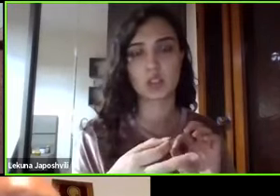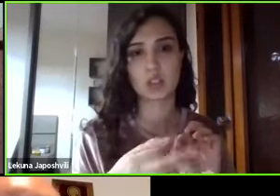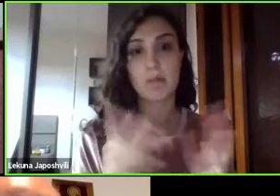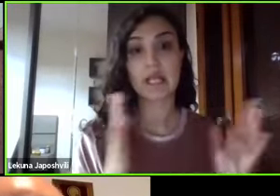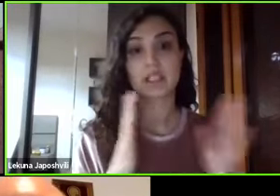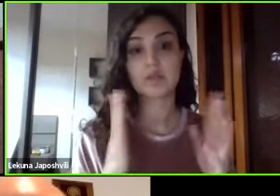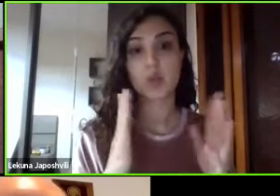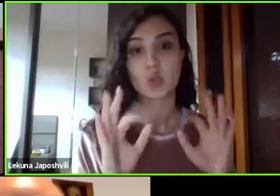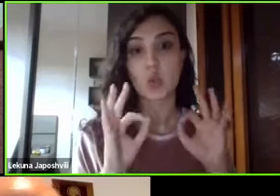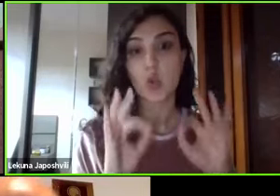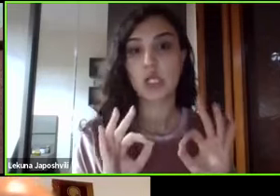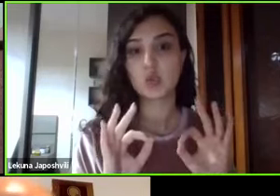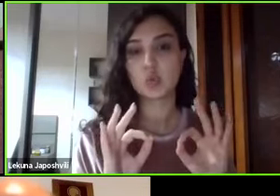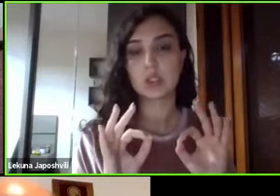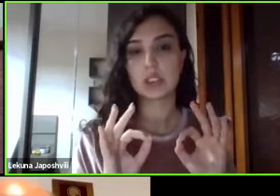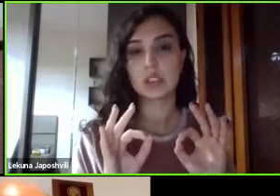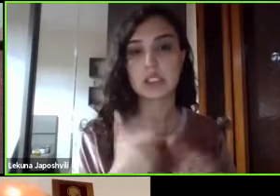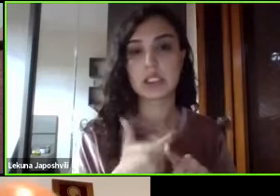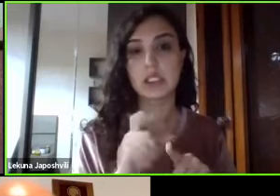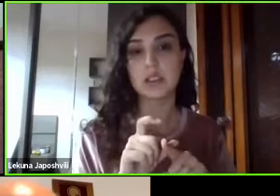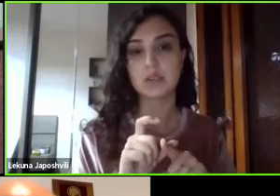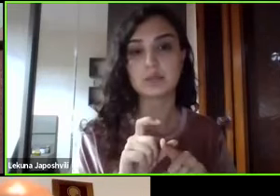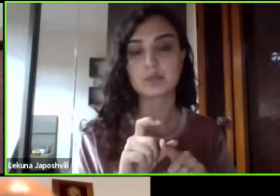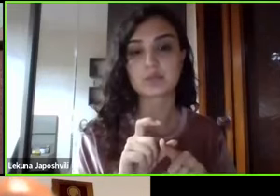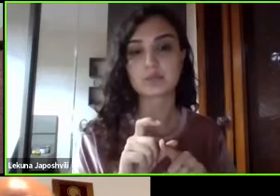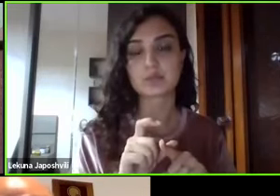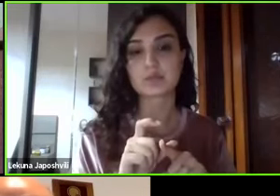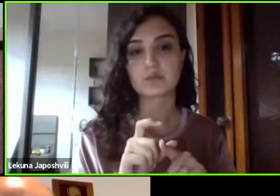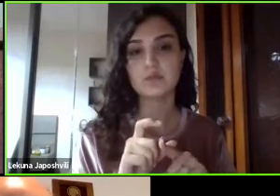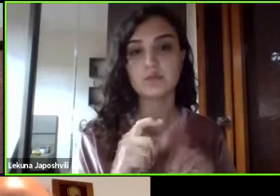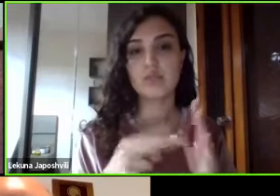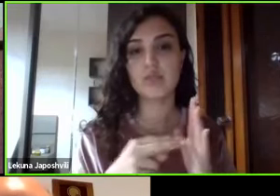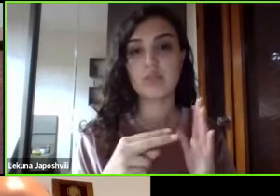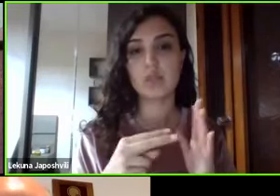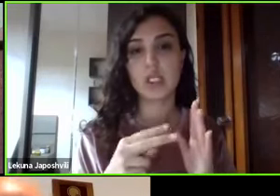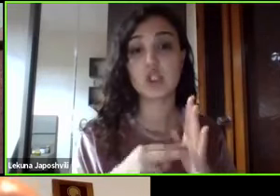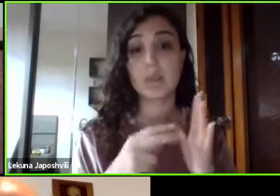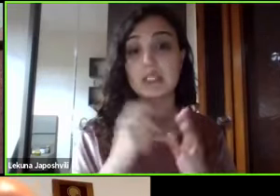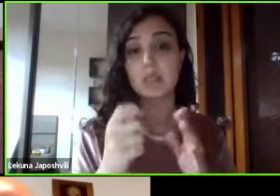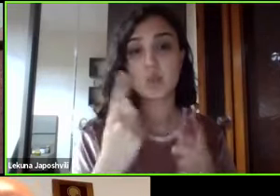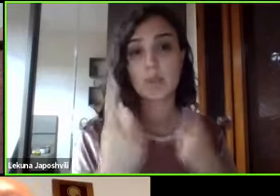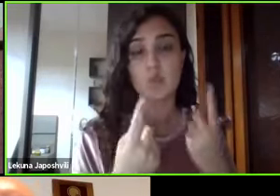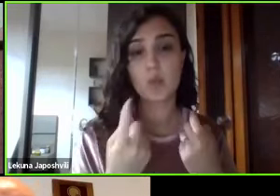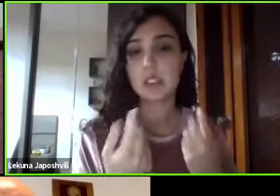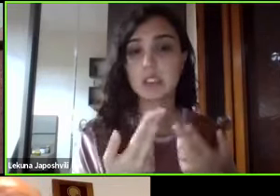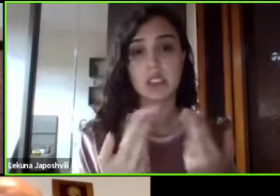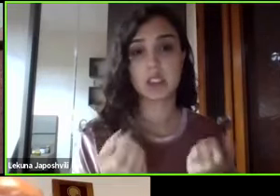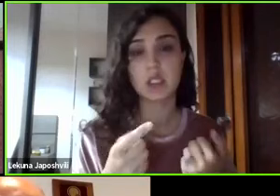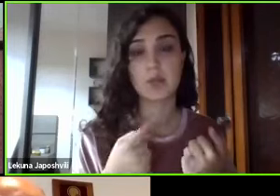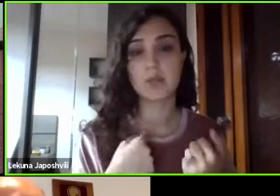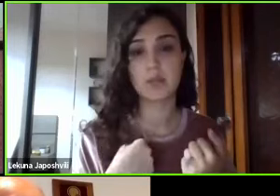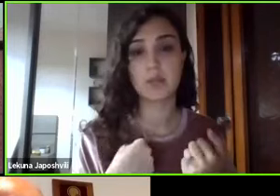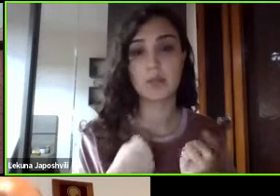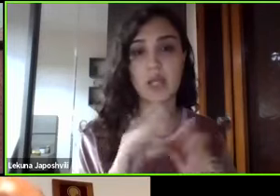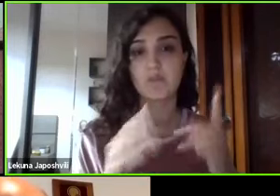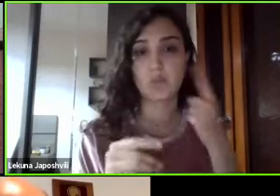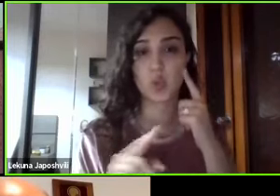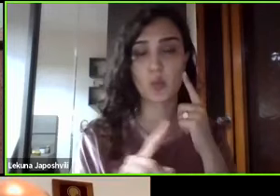მაქსიმალურად კორექტული და ძალიან შეფასებული ინფორმაცია და მე არ ფიქრობ, რომ